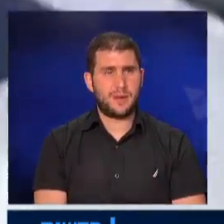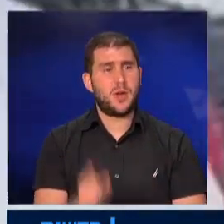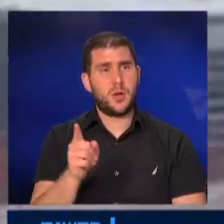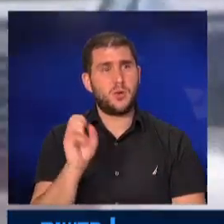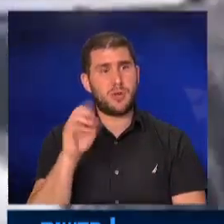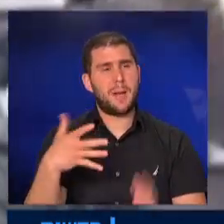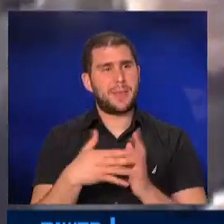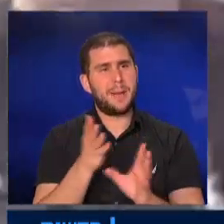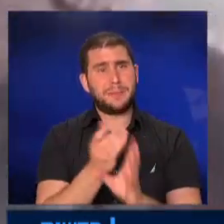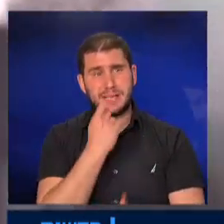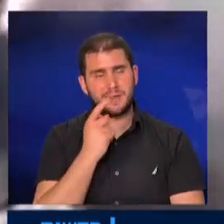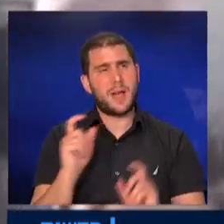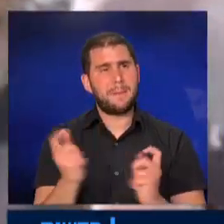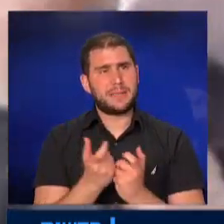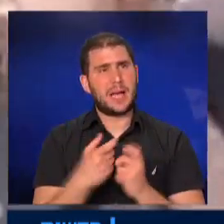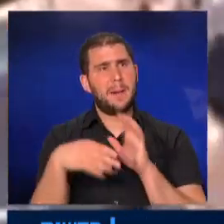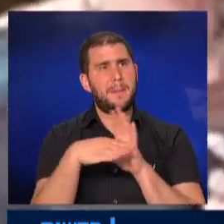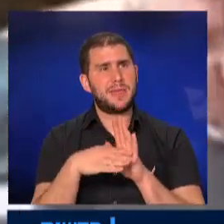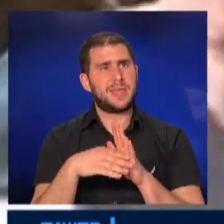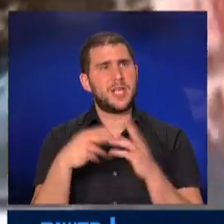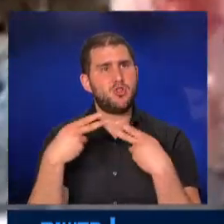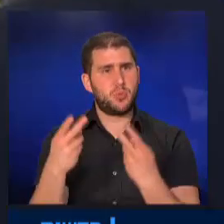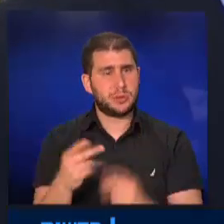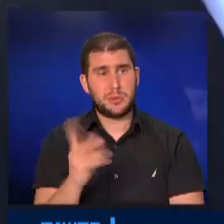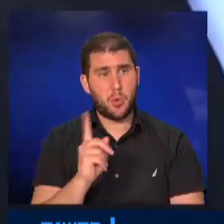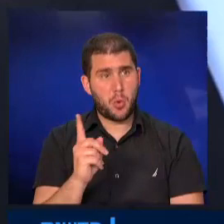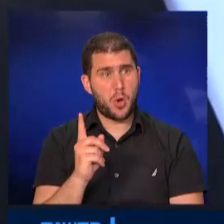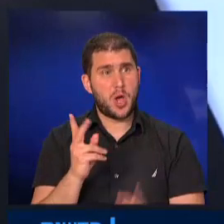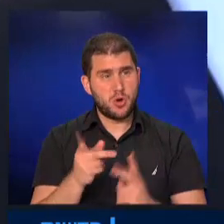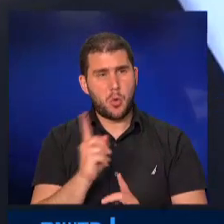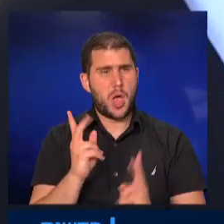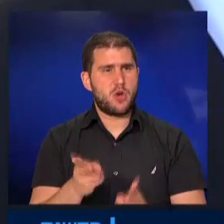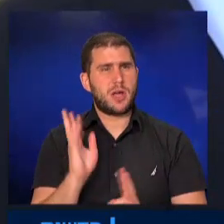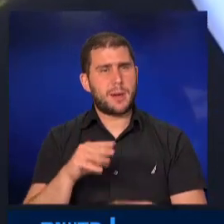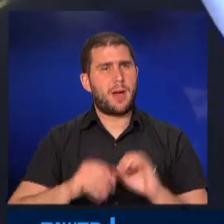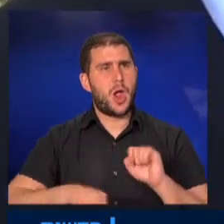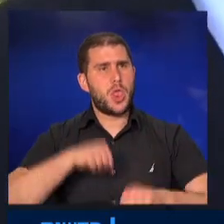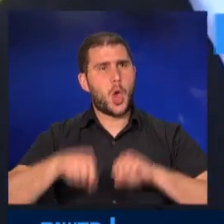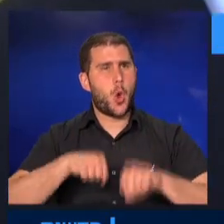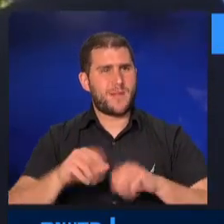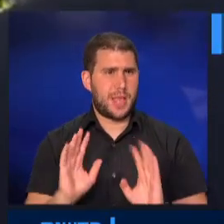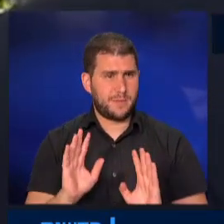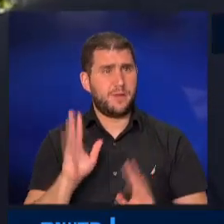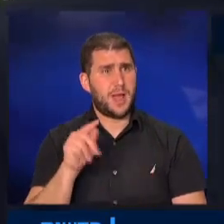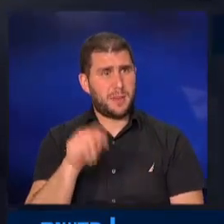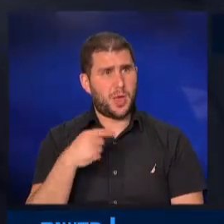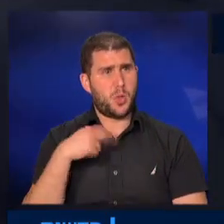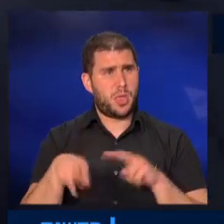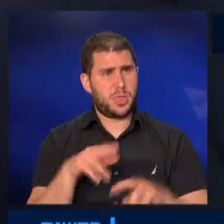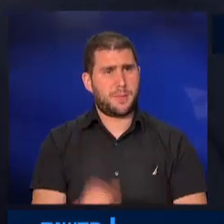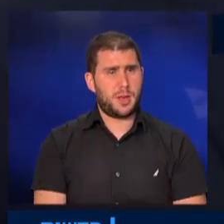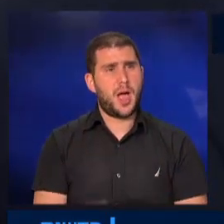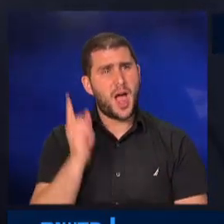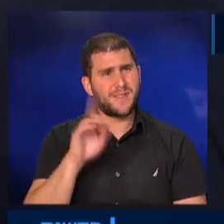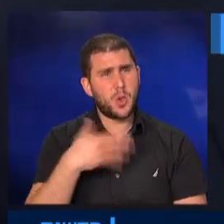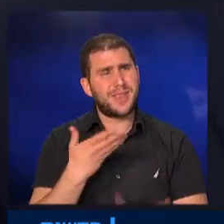לבדיקה פסיכיאטרית והמעצר יהיה בתנאי אשפוז. אם הוא לא קשיר, הוא לא קשיר גם לנהוג על אופניים. וגם בזה אנחנו נטפל. חייבת